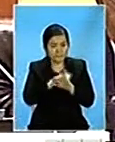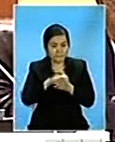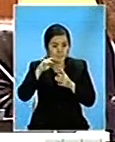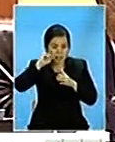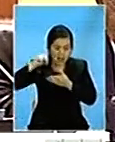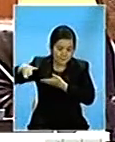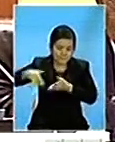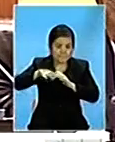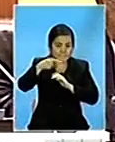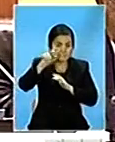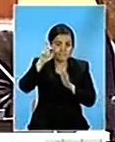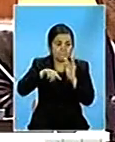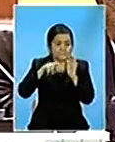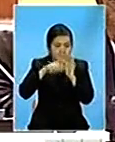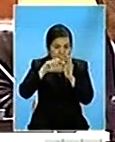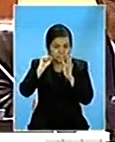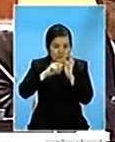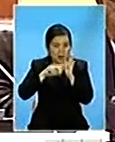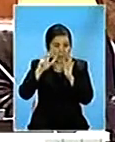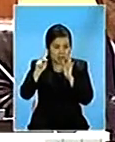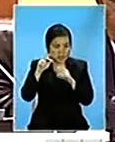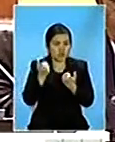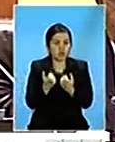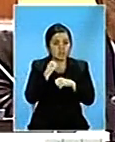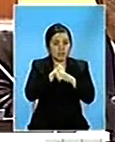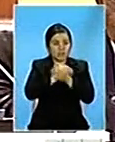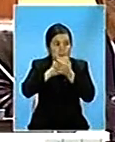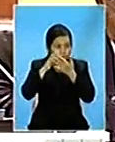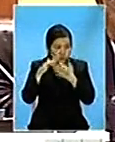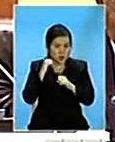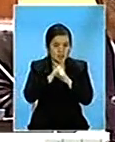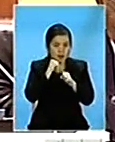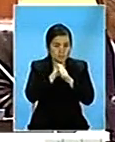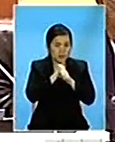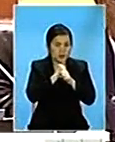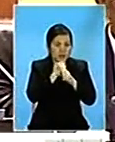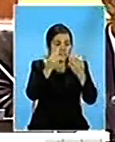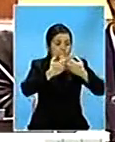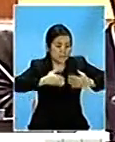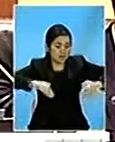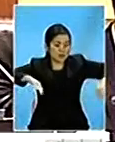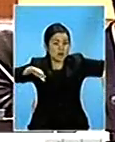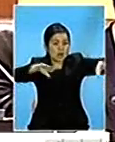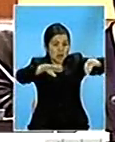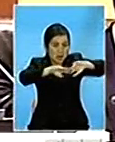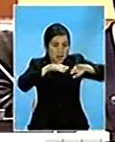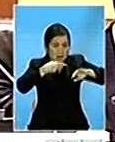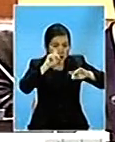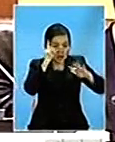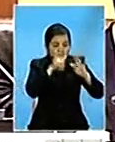ครับนอกจากงานที่ได้ดำเนินการไปแล้วก็คือการสร้างเขื่อนป่าสักชนสิทธิ์และเขื่อนพระราม6เพื่อเป็นเครื่อง